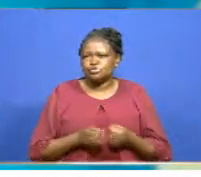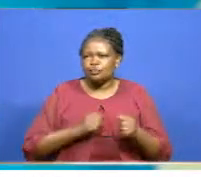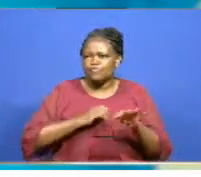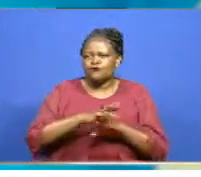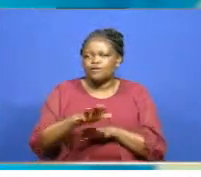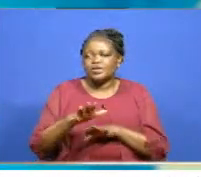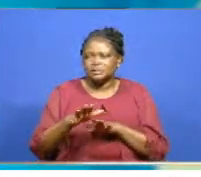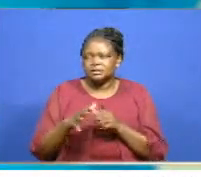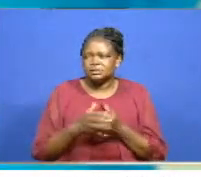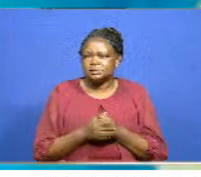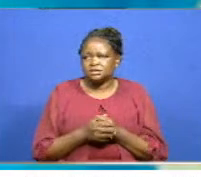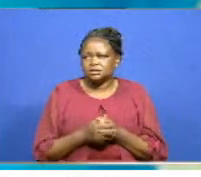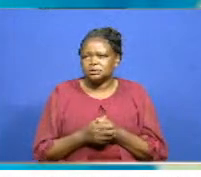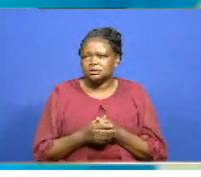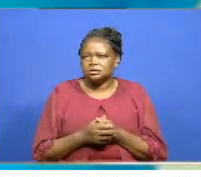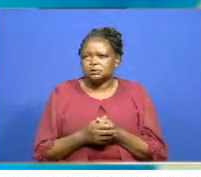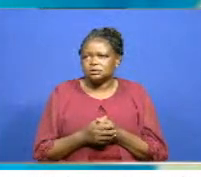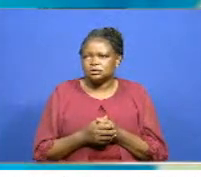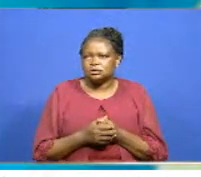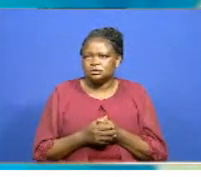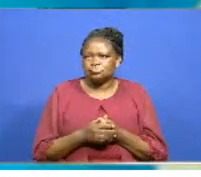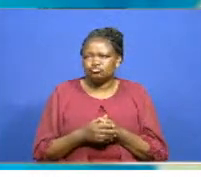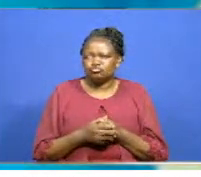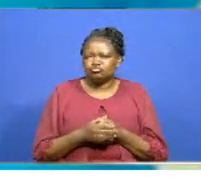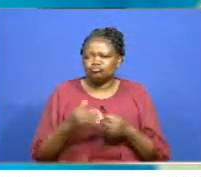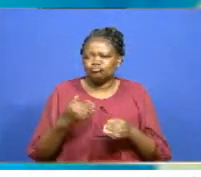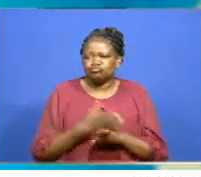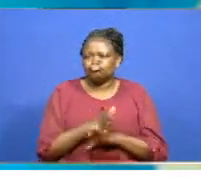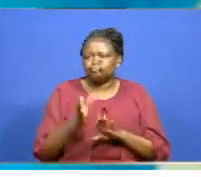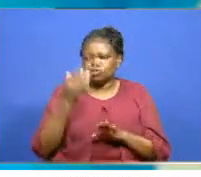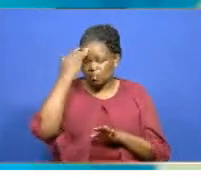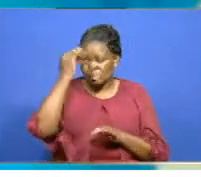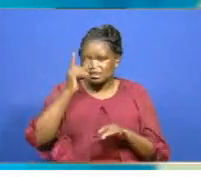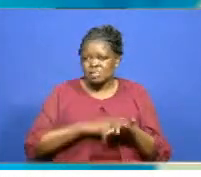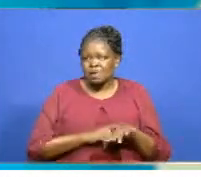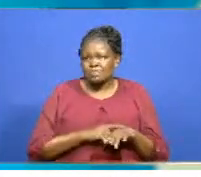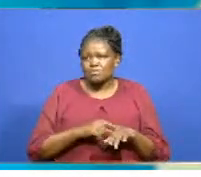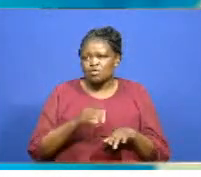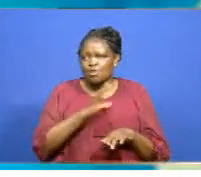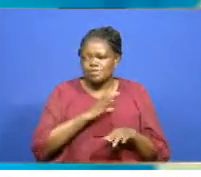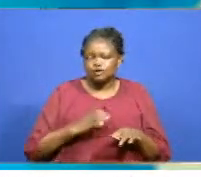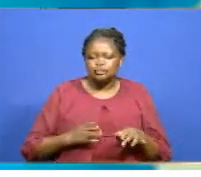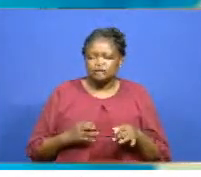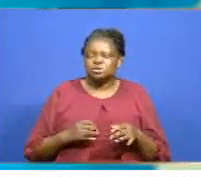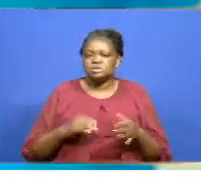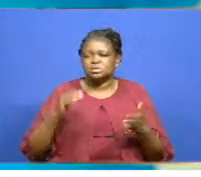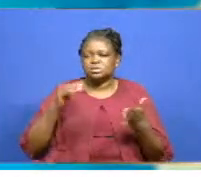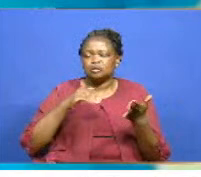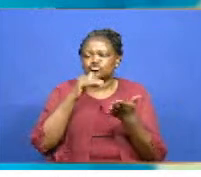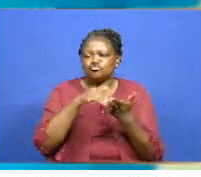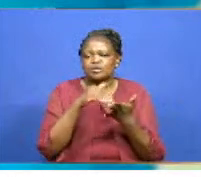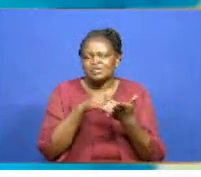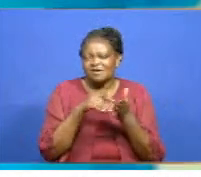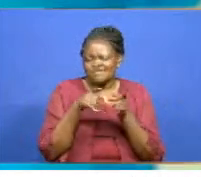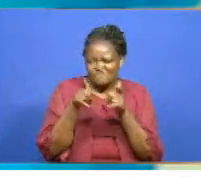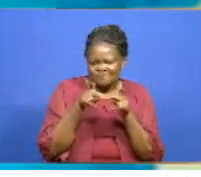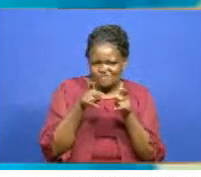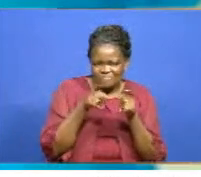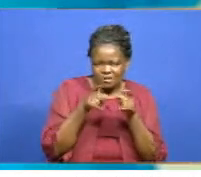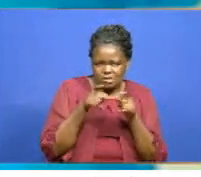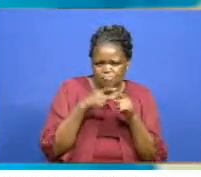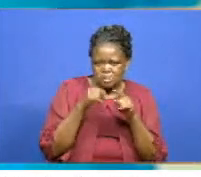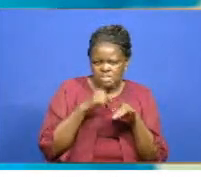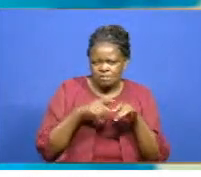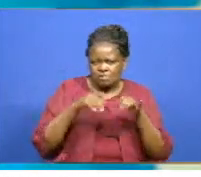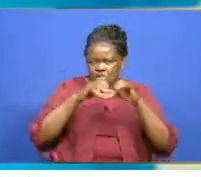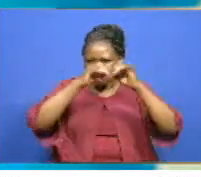influence, kwa sababu unajua wakati a commission is centralized, it can be very easy to control your commission on how they do their thing. But then again, when